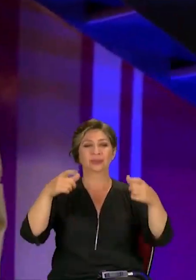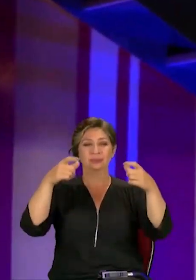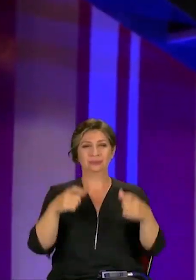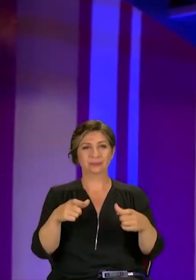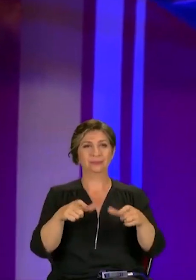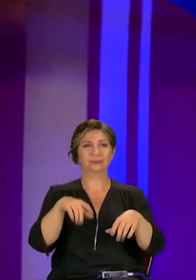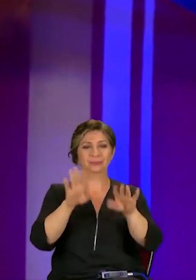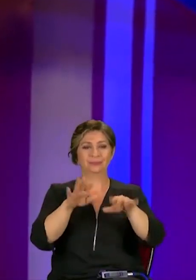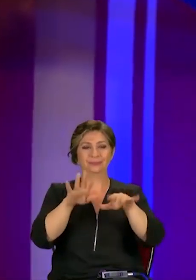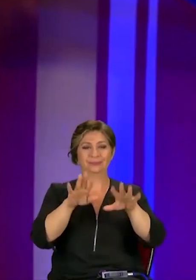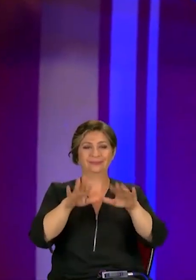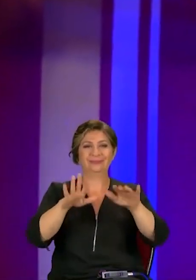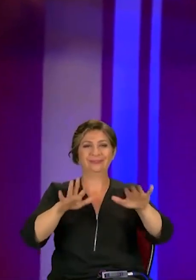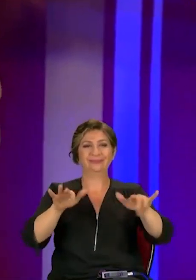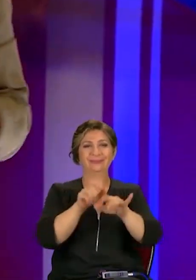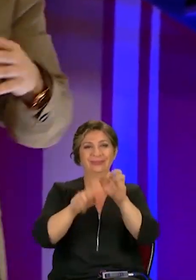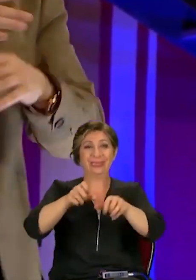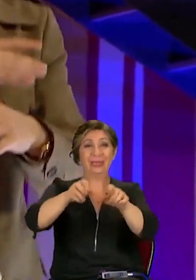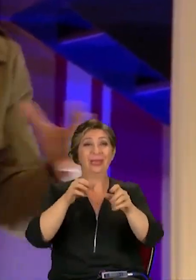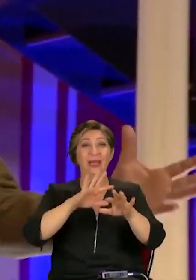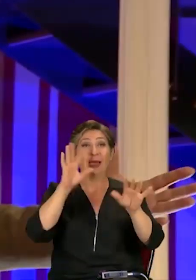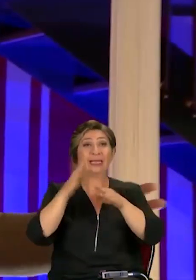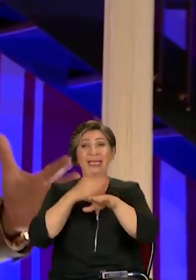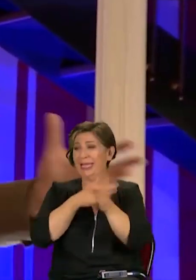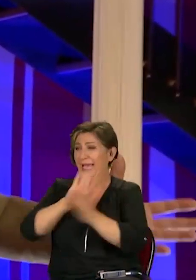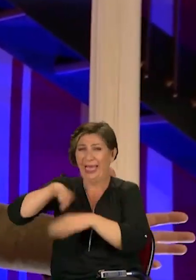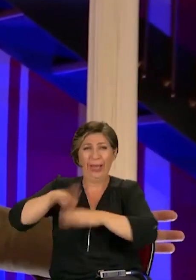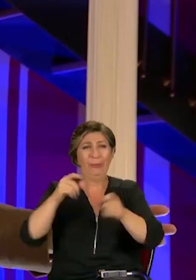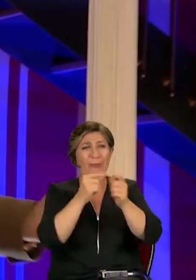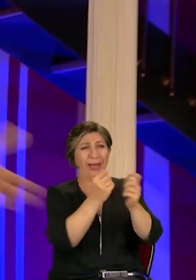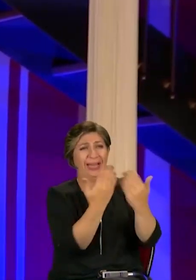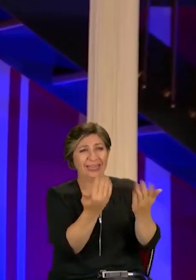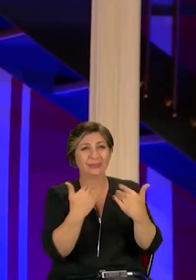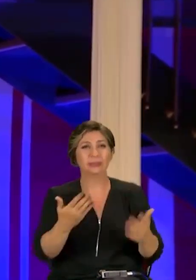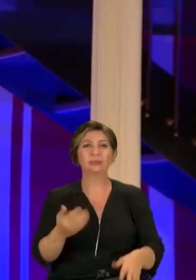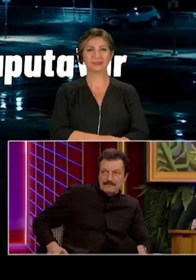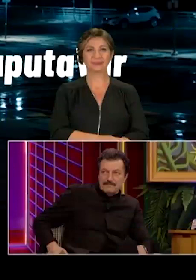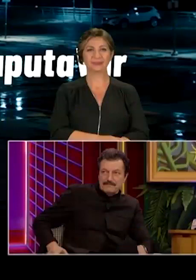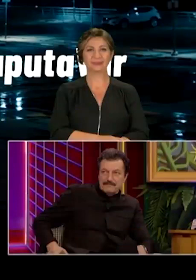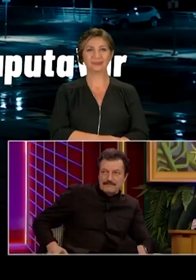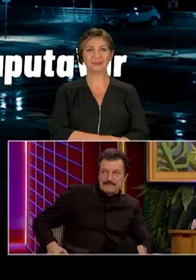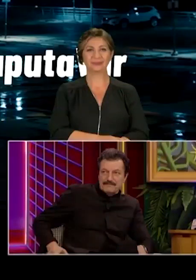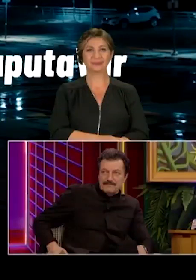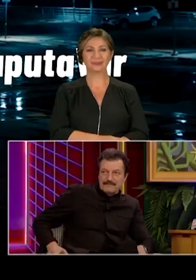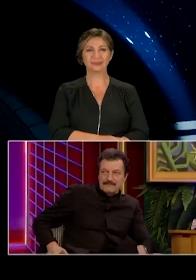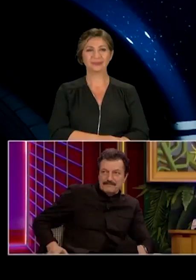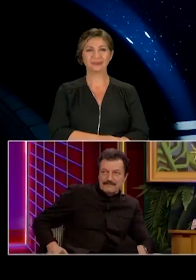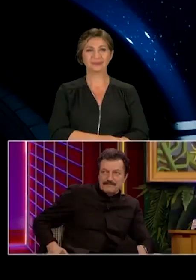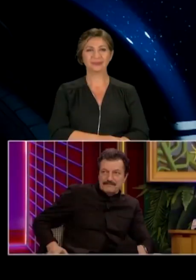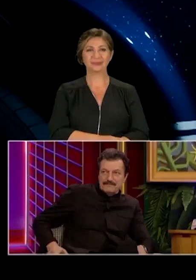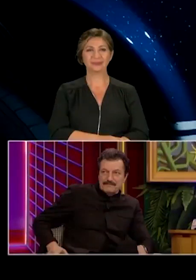Tabureyi koyuyor. Kediyi boş verin, Burhan'ı getirin. Devam.